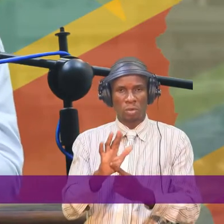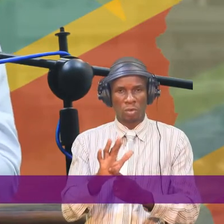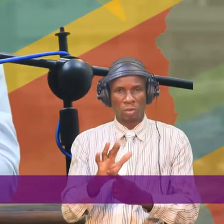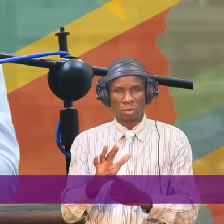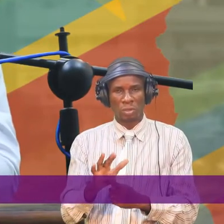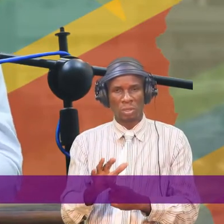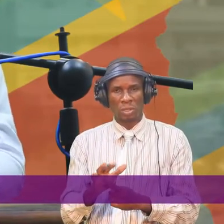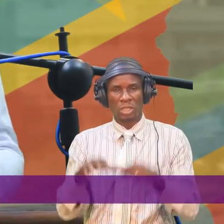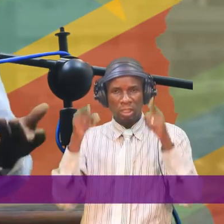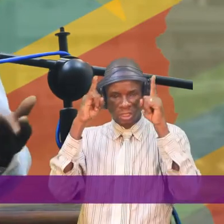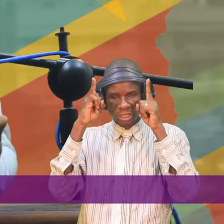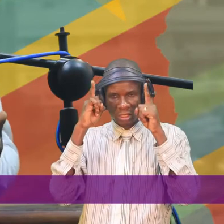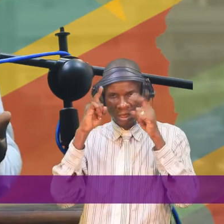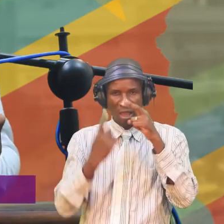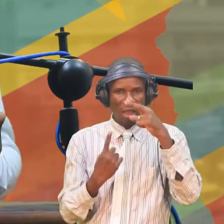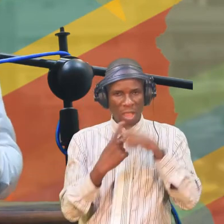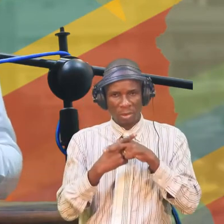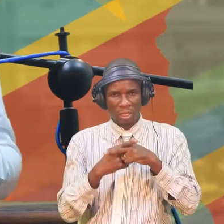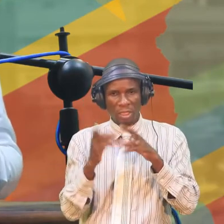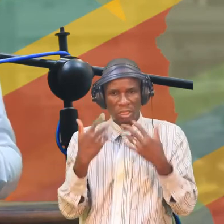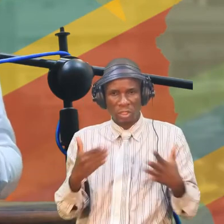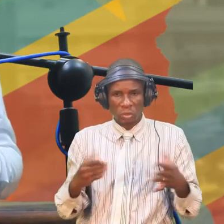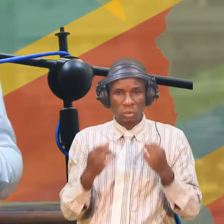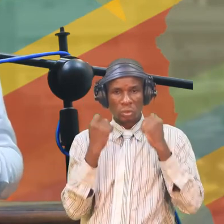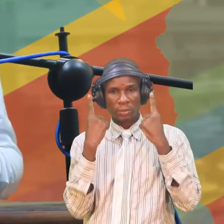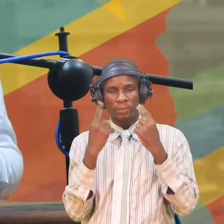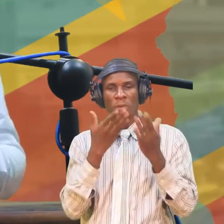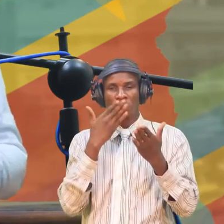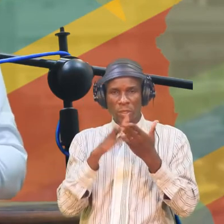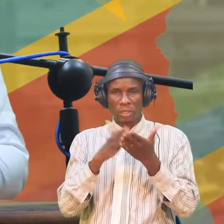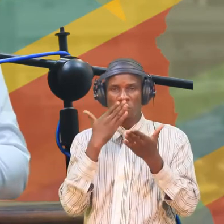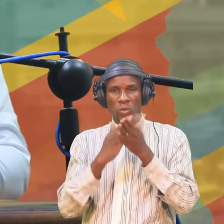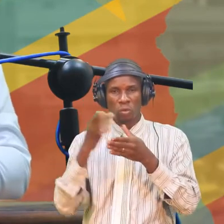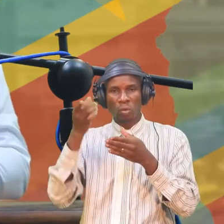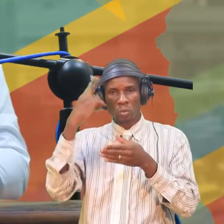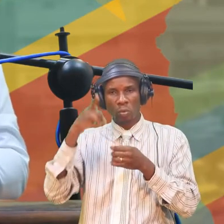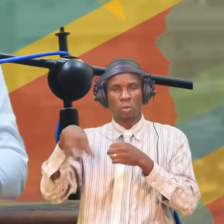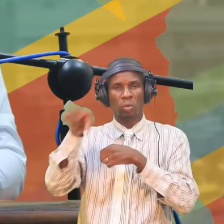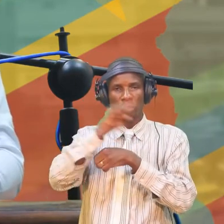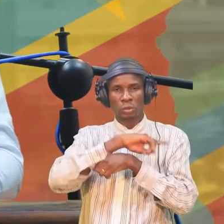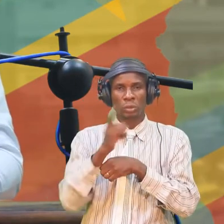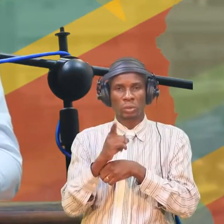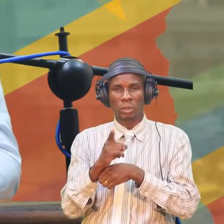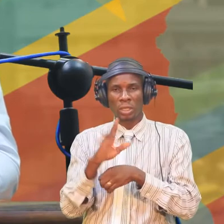ndiyo, de venir. Mana, merci beaucoup pour ana, anatenda mambo mabaya tu. Tunashukuru kwa siku ya leo.